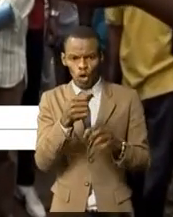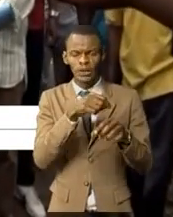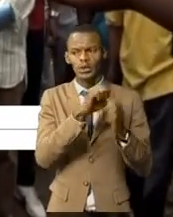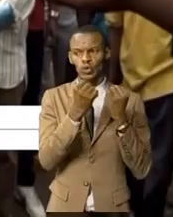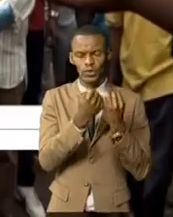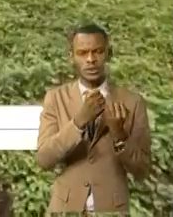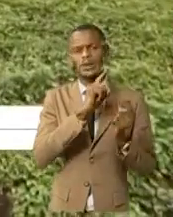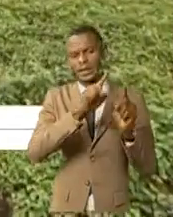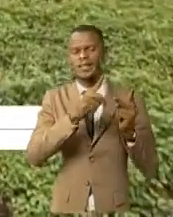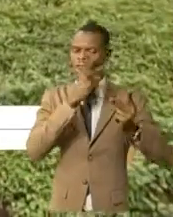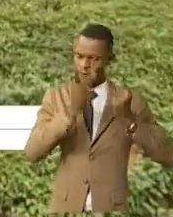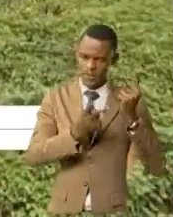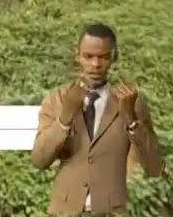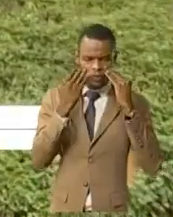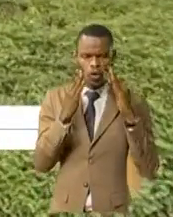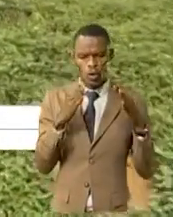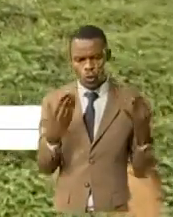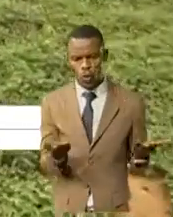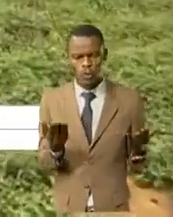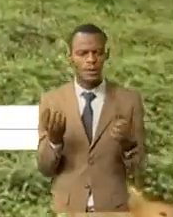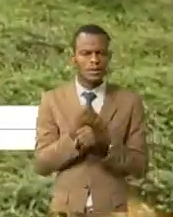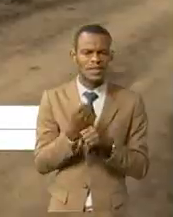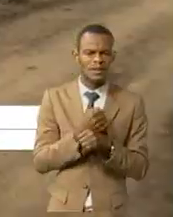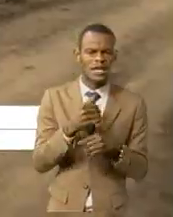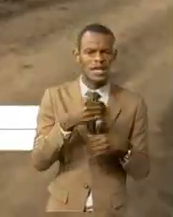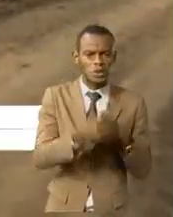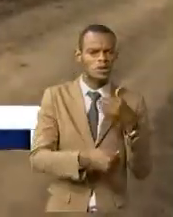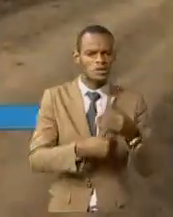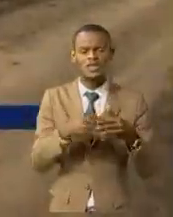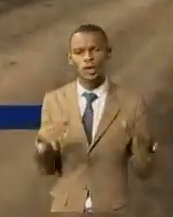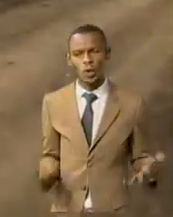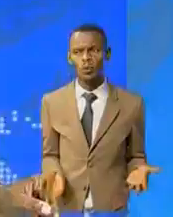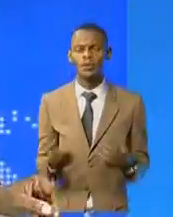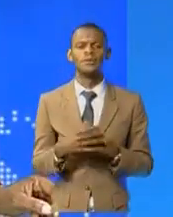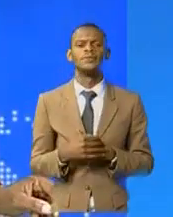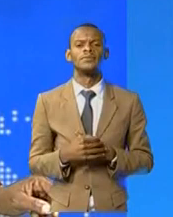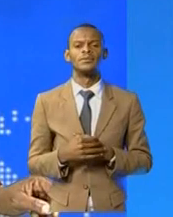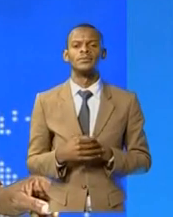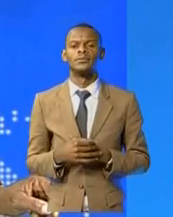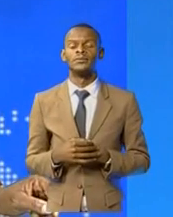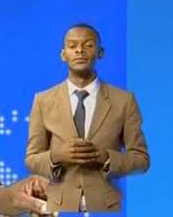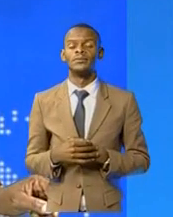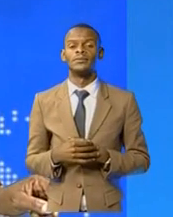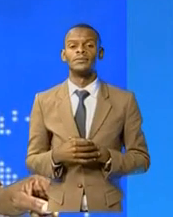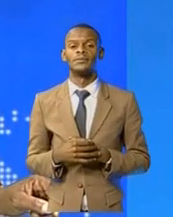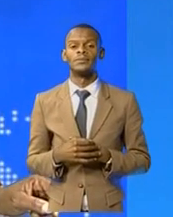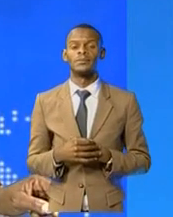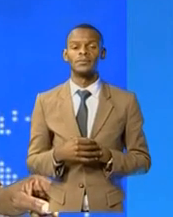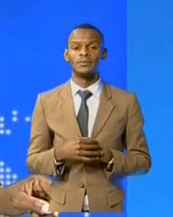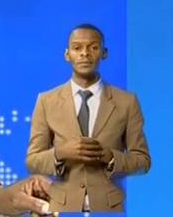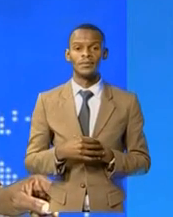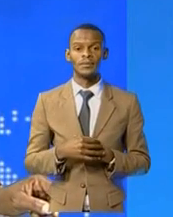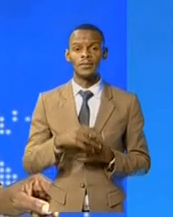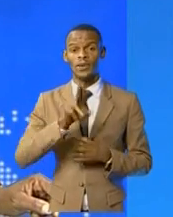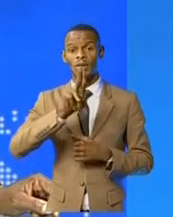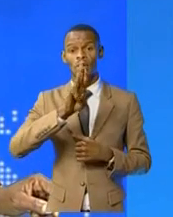ville de Boende, pour se rendre compte de l'évolution de travaux de l'intérêt général. Le Sud Ubangi, pendant ces